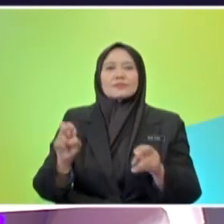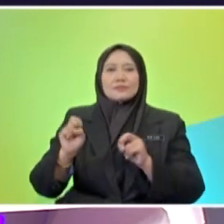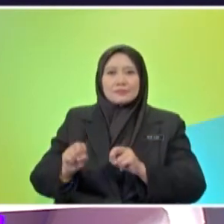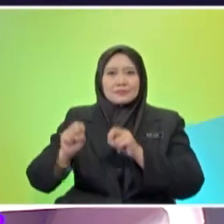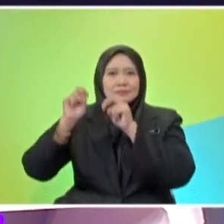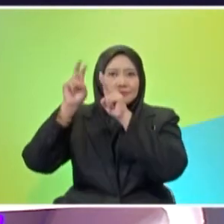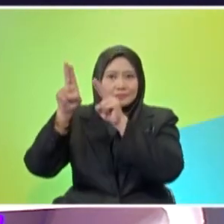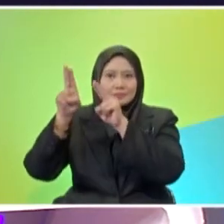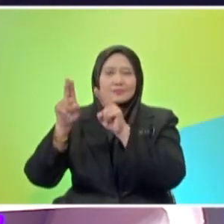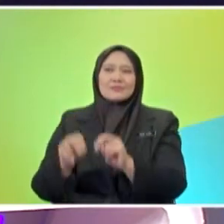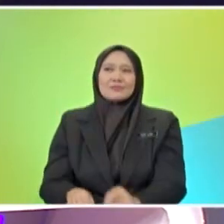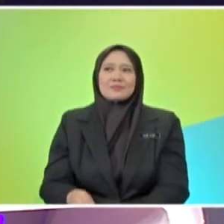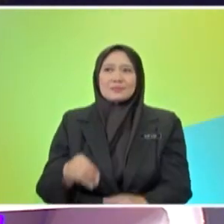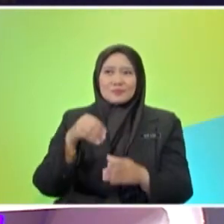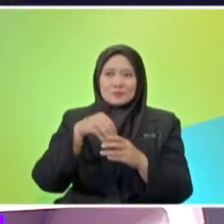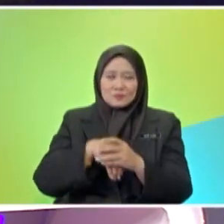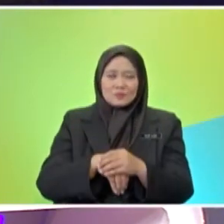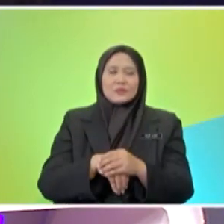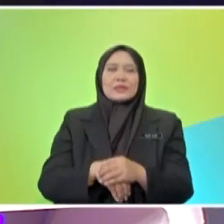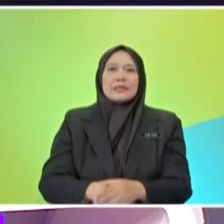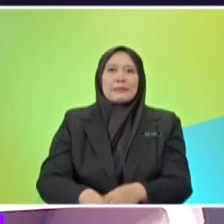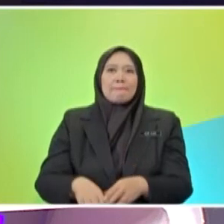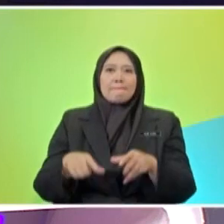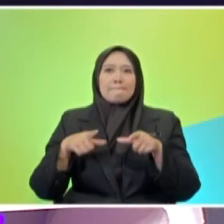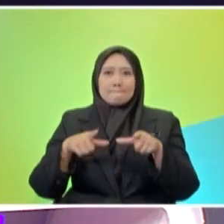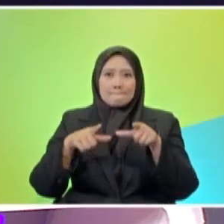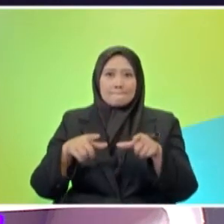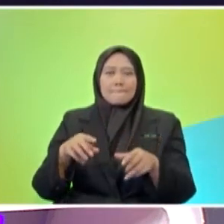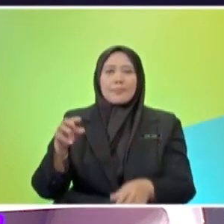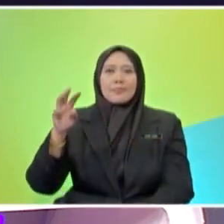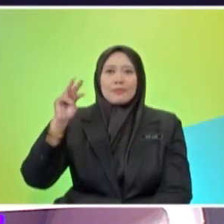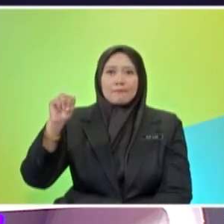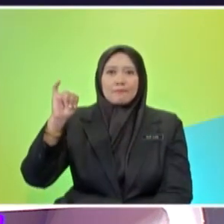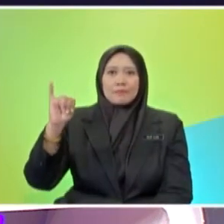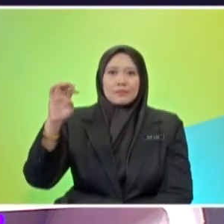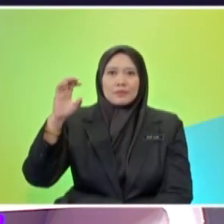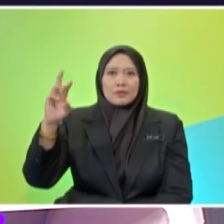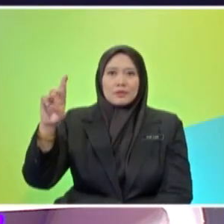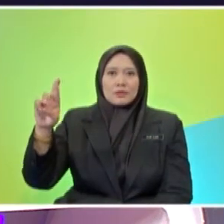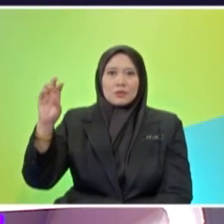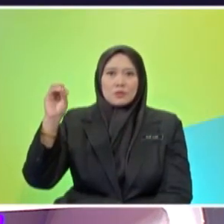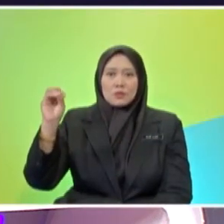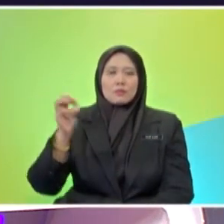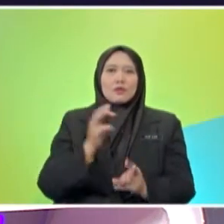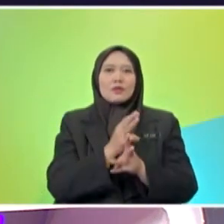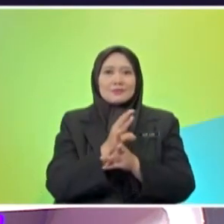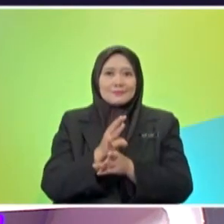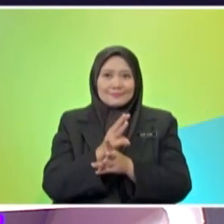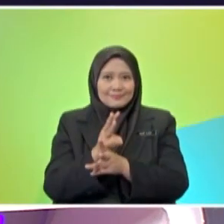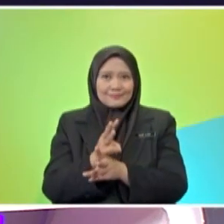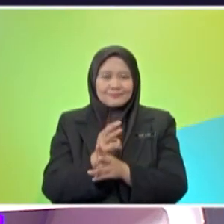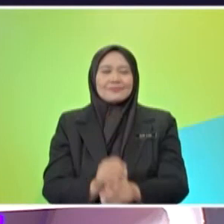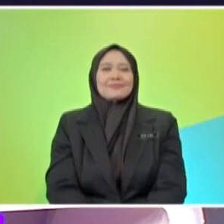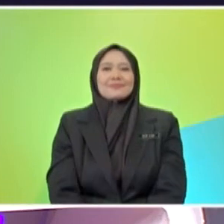caraan tersebut ke dalam papan mikro pengawal, cikgu nak Irfan uji pula. Sama ada